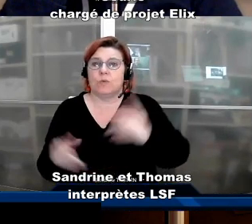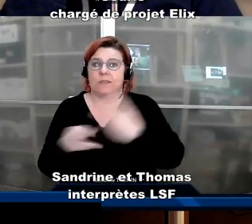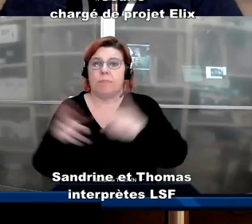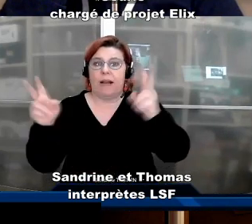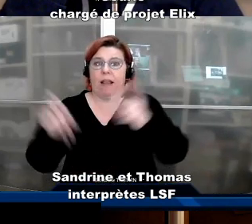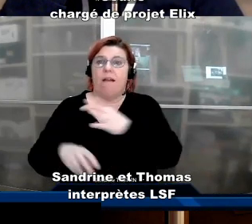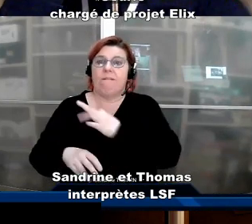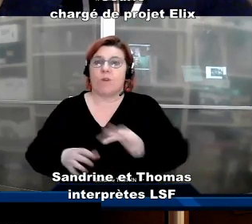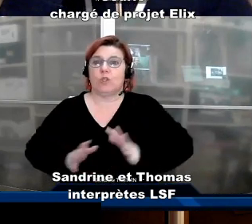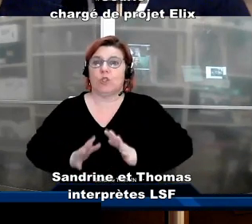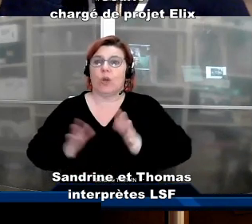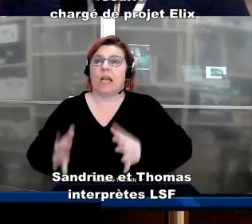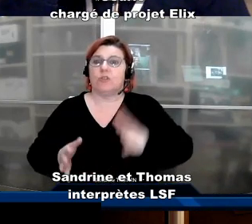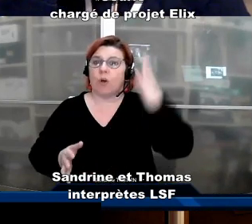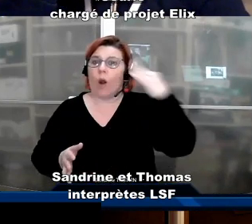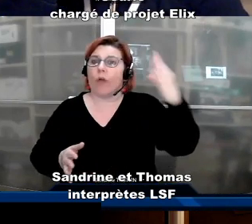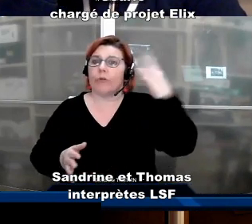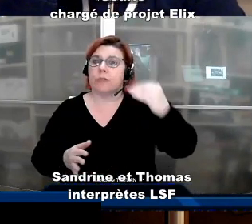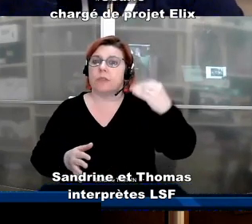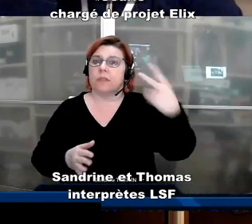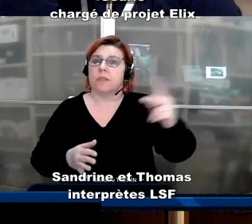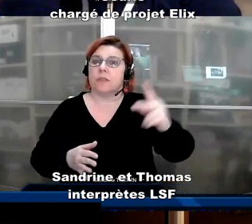de François Hollande.